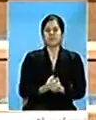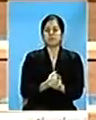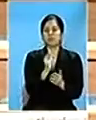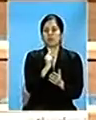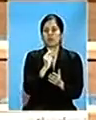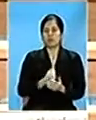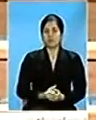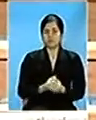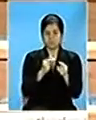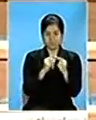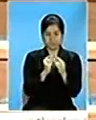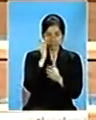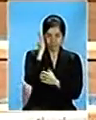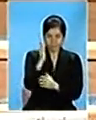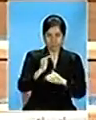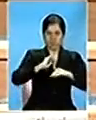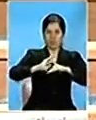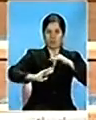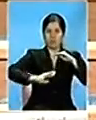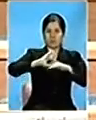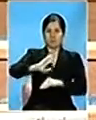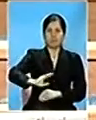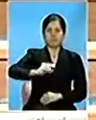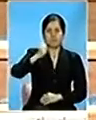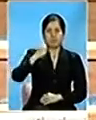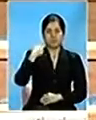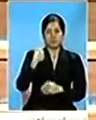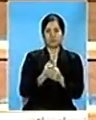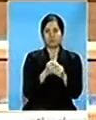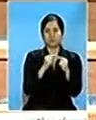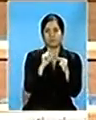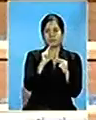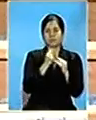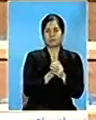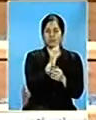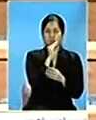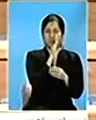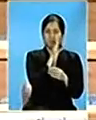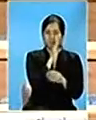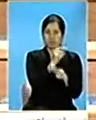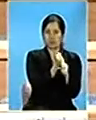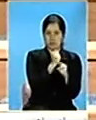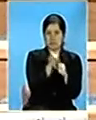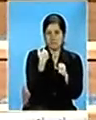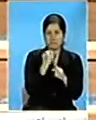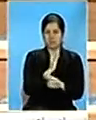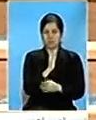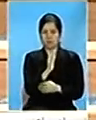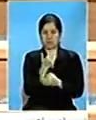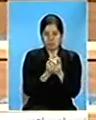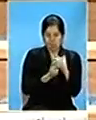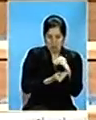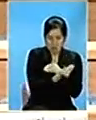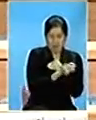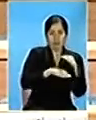ะเป็นผู้ใหญ่ที่ดีผู้ใหญ่ที่ไม่โกงไม่โกงทั้งต่อหน้าและรับหลังและไม่โกงเงินงบประม